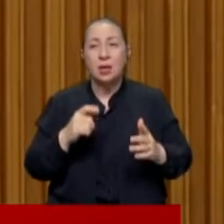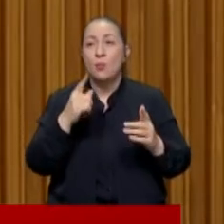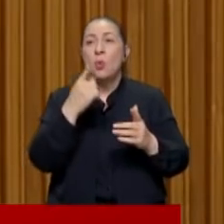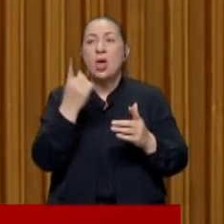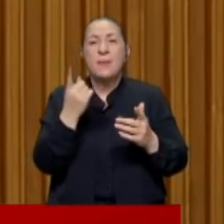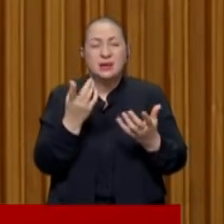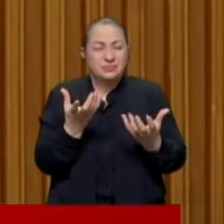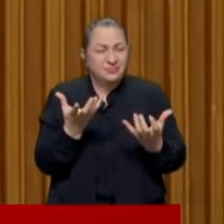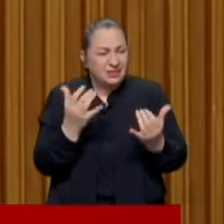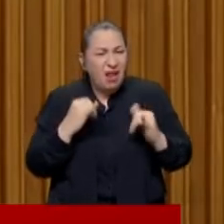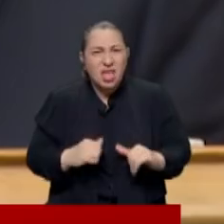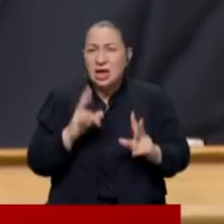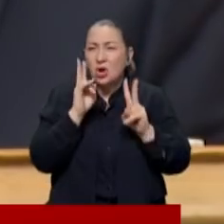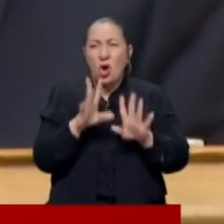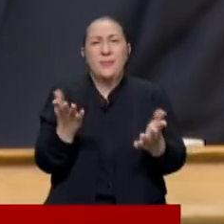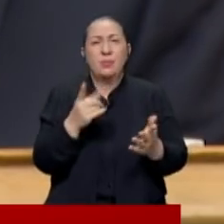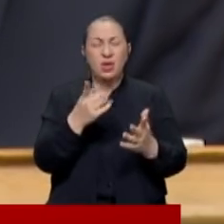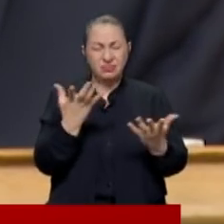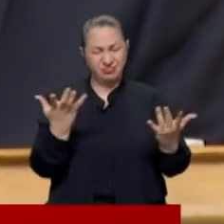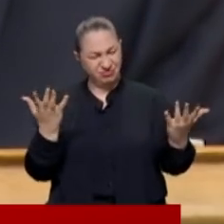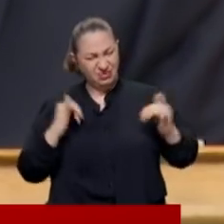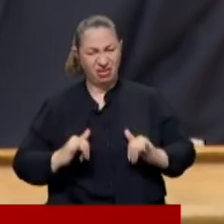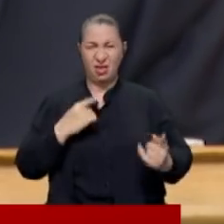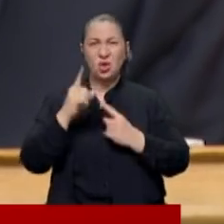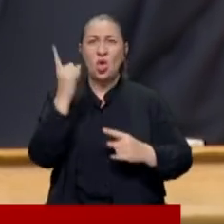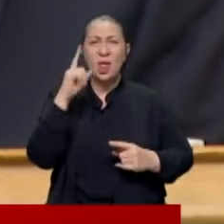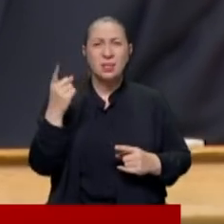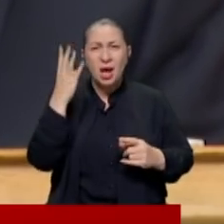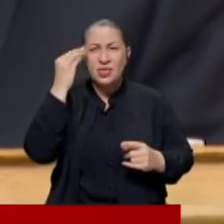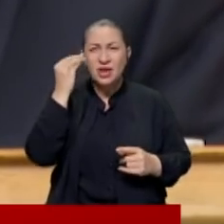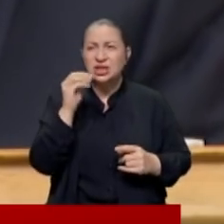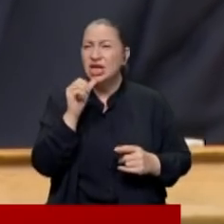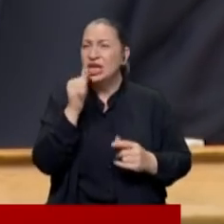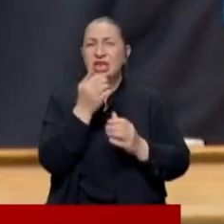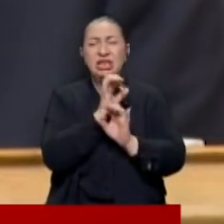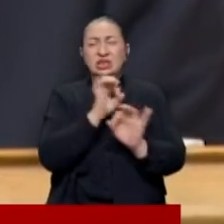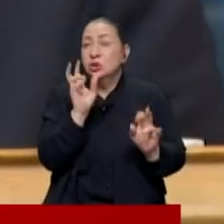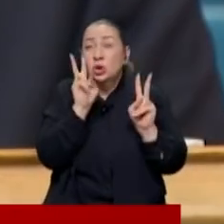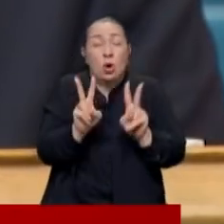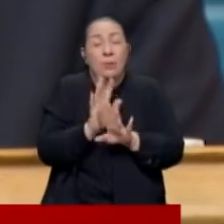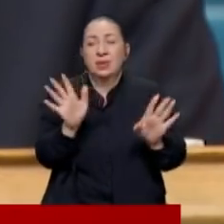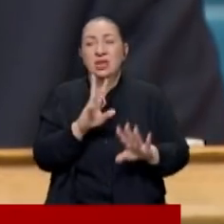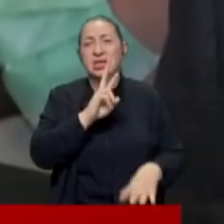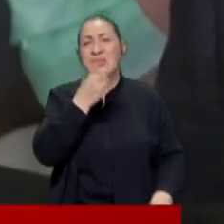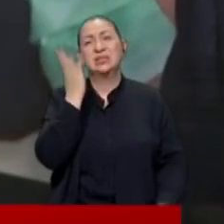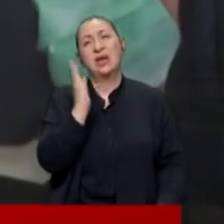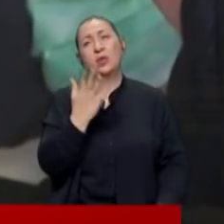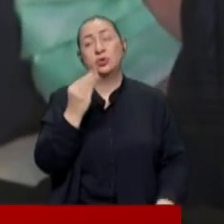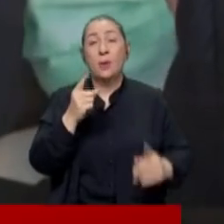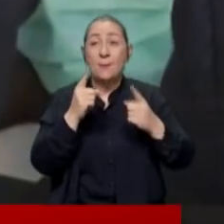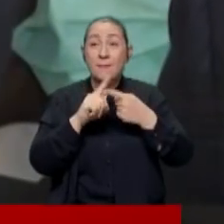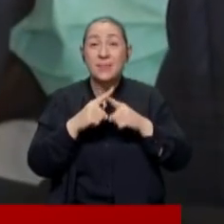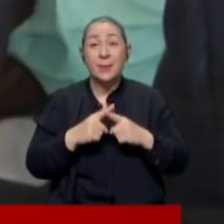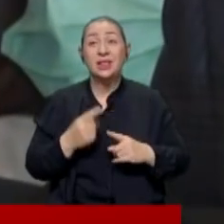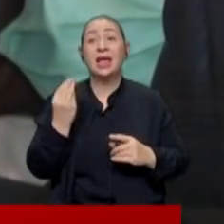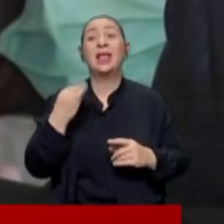bir cıvıklık görmedi. Böyle laubali bir yönetim anlayışına hiç rast gelmedi. Yazıklar olsun. Matematiği